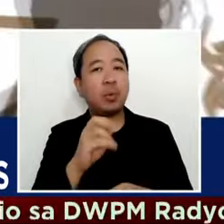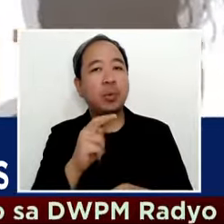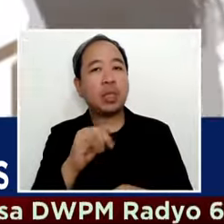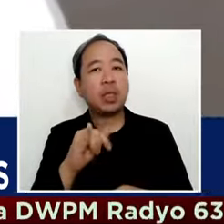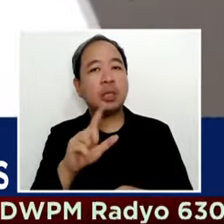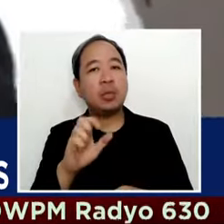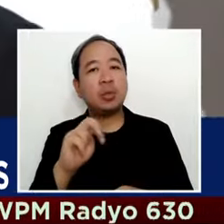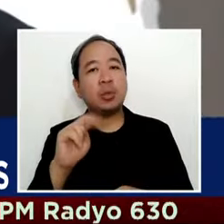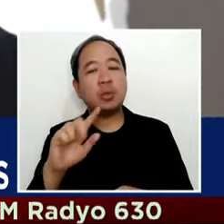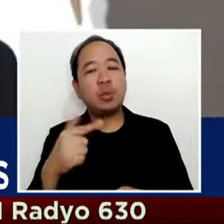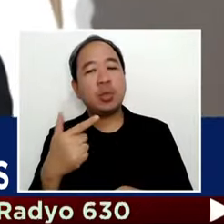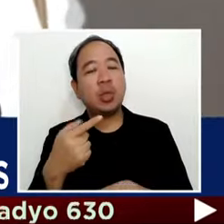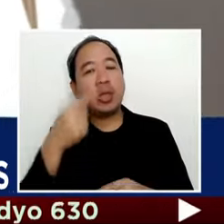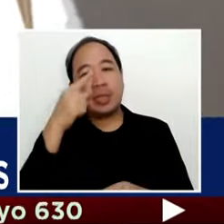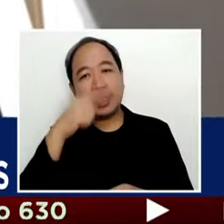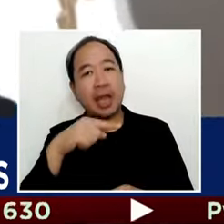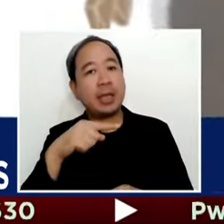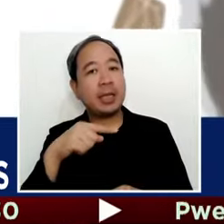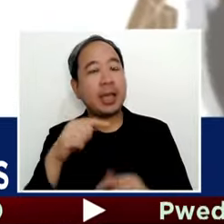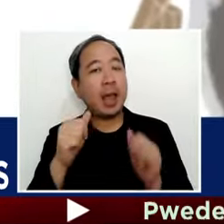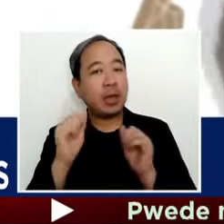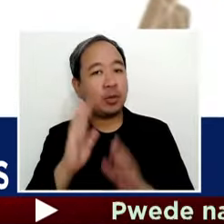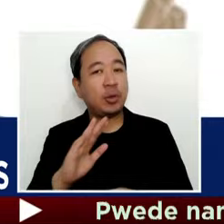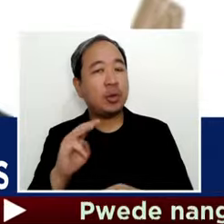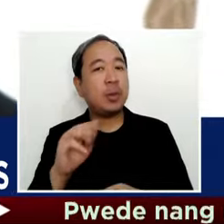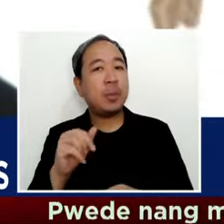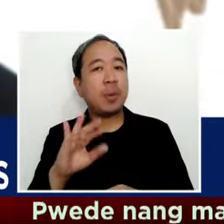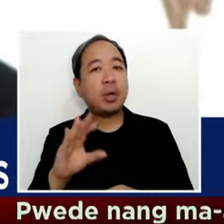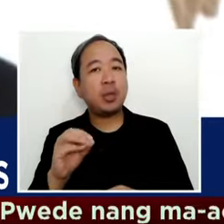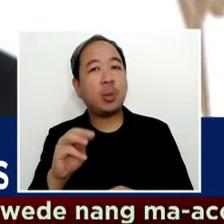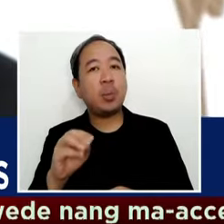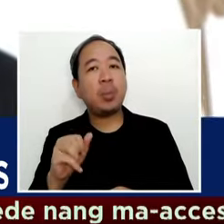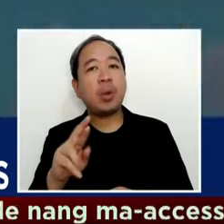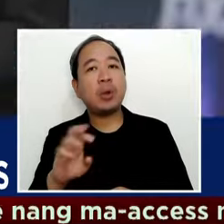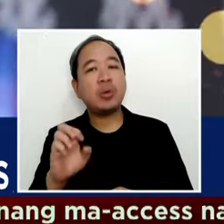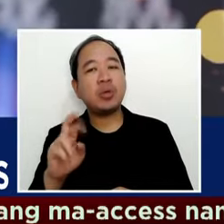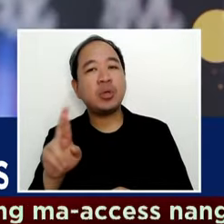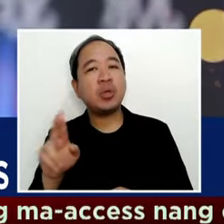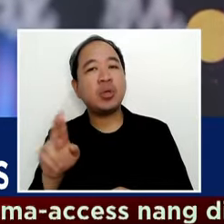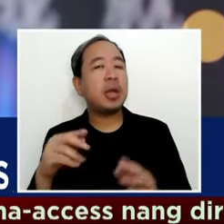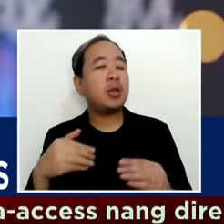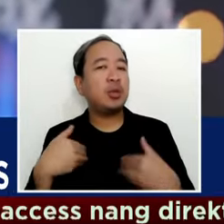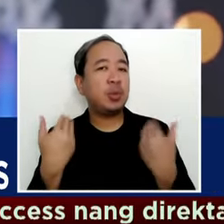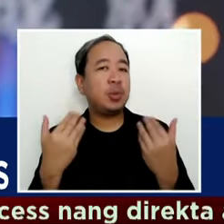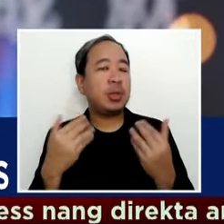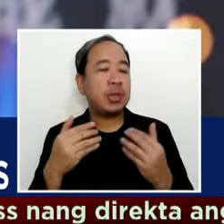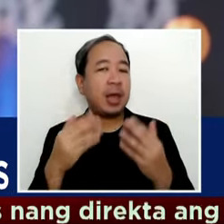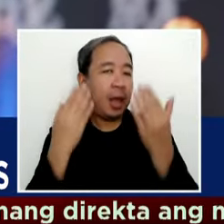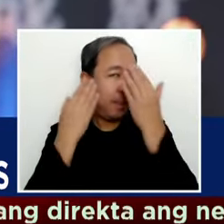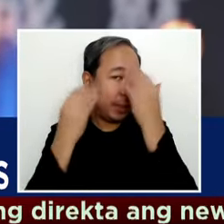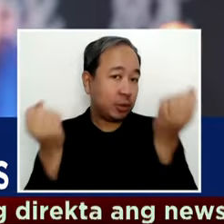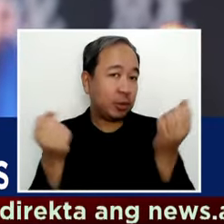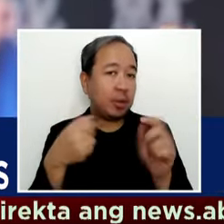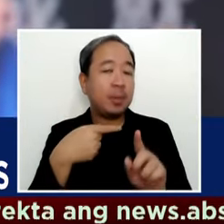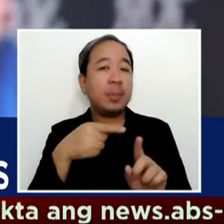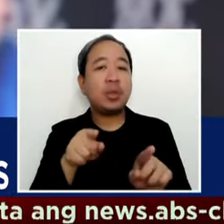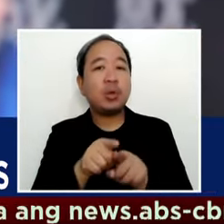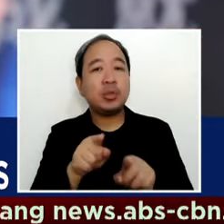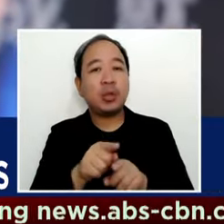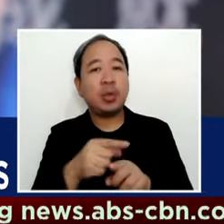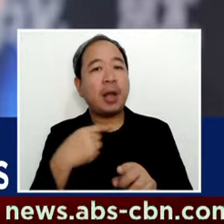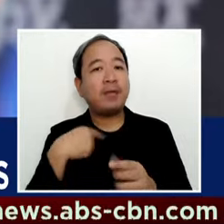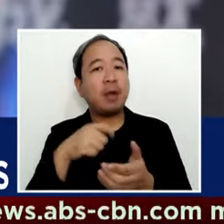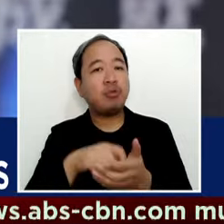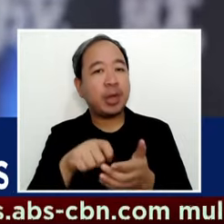actor na si Mario Maurer na tinalagang Youth Ambassador ng Asian Film Awards, at Chinese film director, producer, writer at